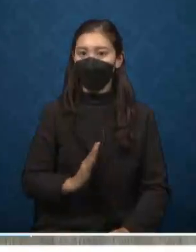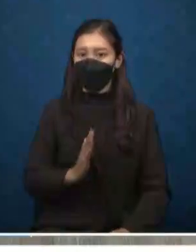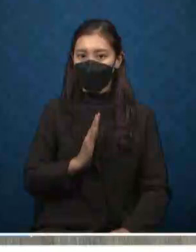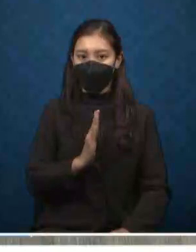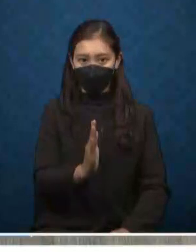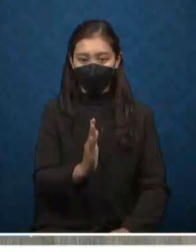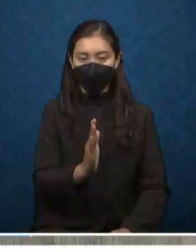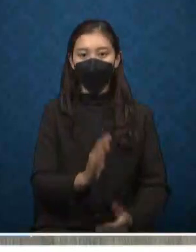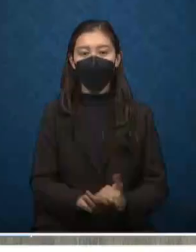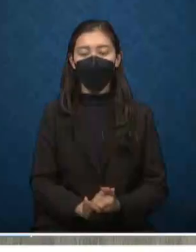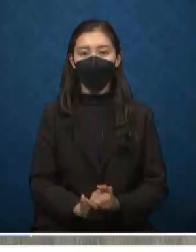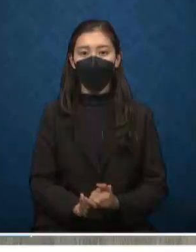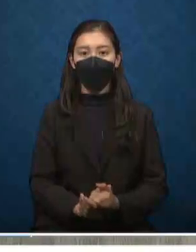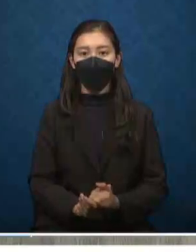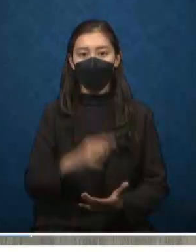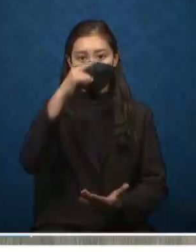ด้วยความซื่อสัตย์สุจริต